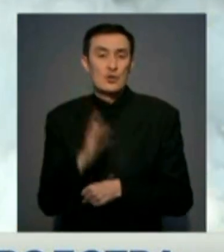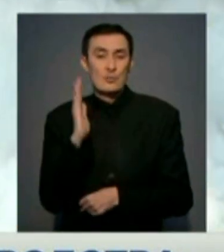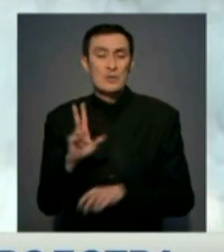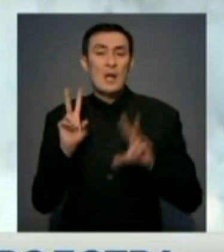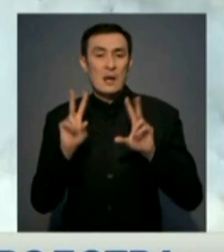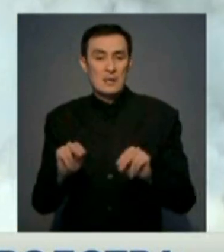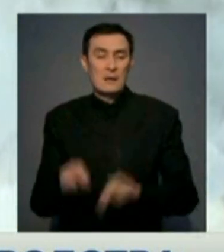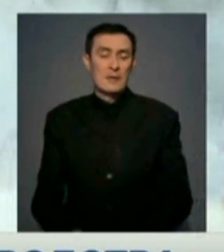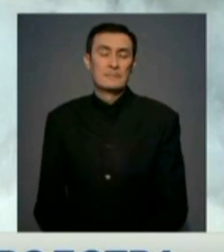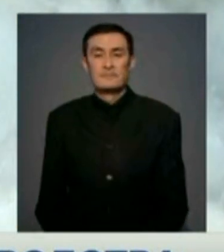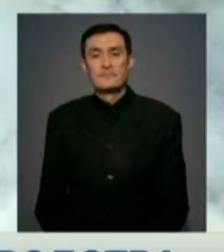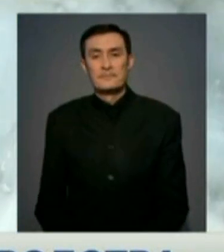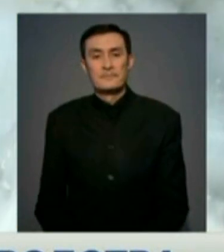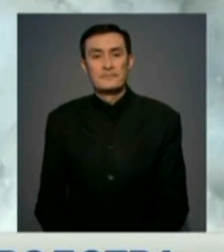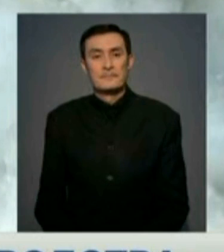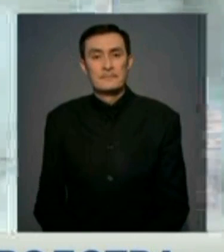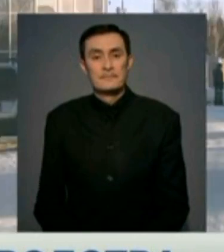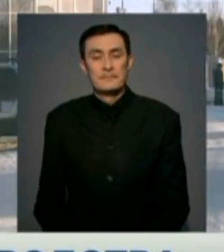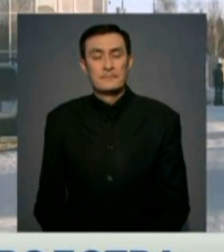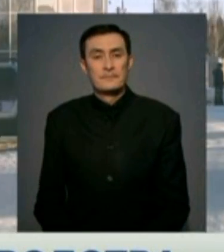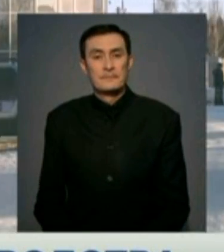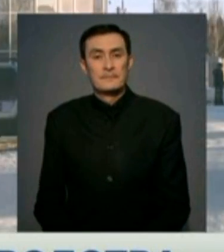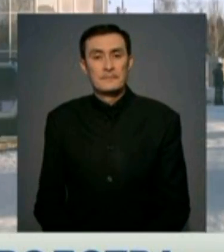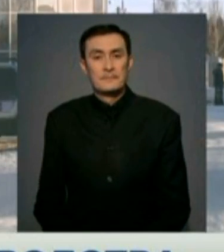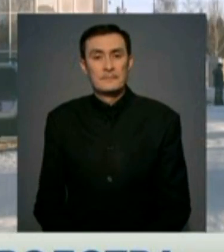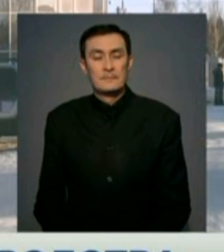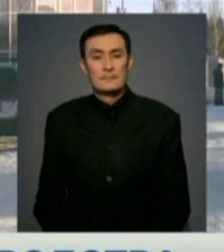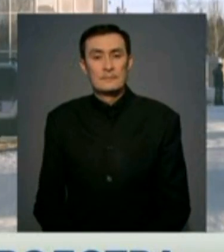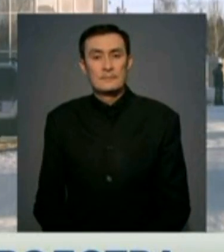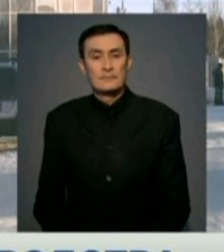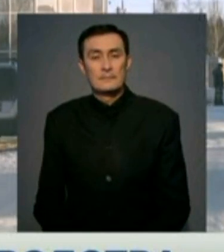отмечает его руководство. Мадина Смагулова, Анатолий Полян, Евгений Шинкаренко, Кокшетау, Хабар 24.